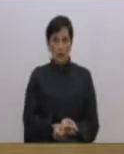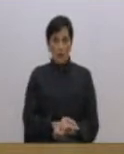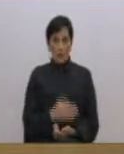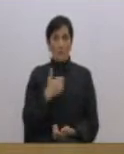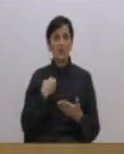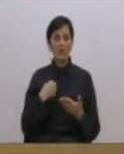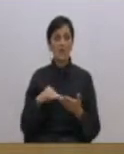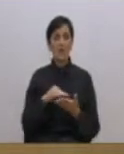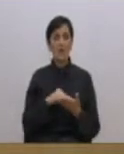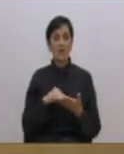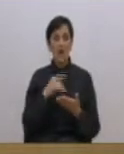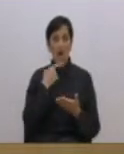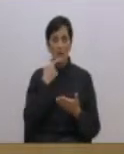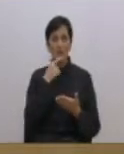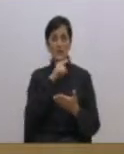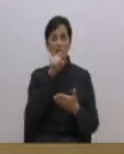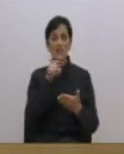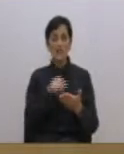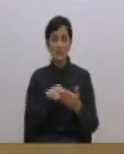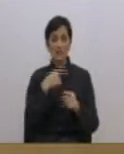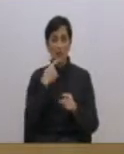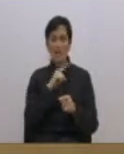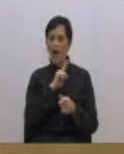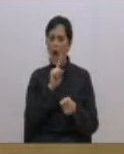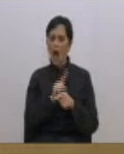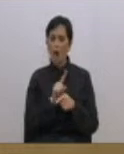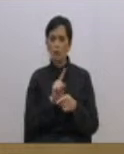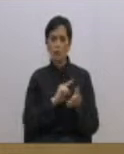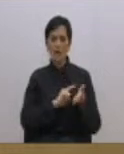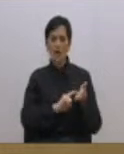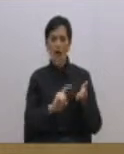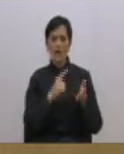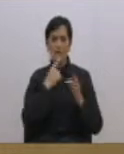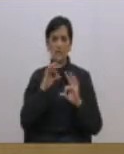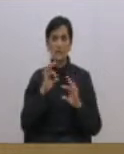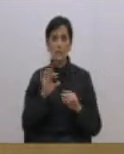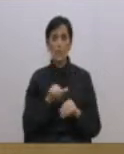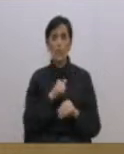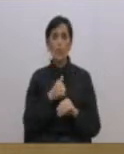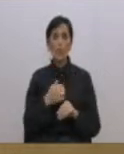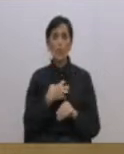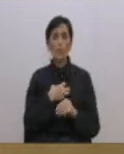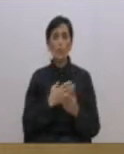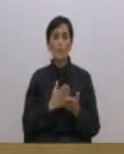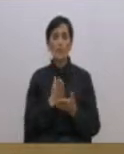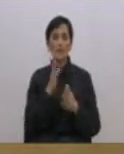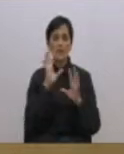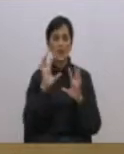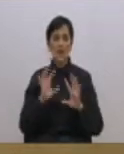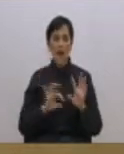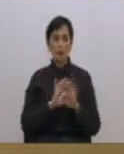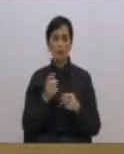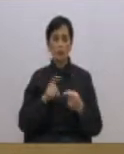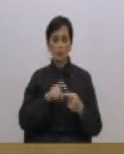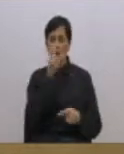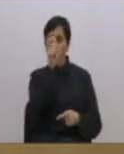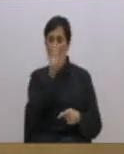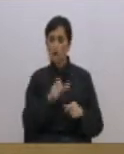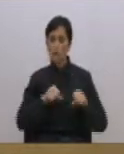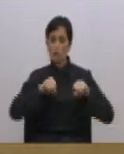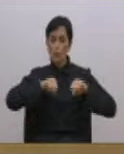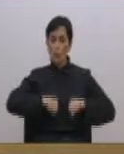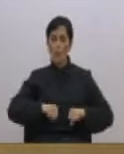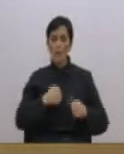Esutku imanam de stachid, bașiu axene magram, auzilebat hazgas masmuit hos, upirate sad canon proiecti, epuzneba, adamenis uplebze, da